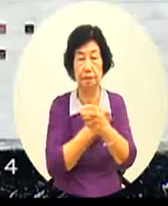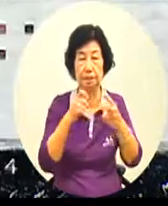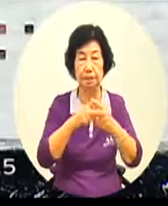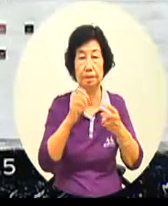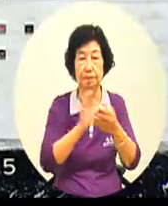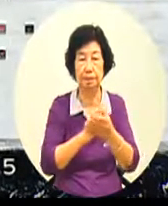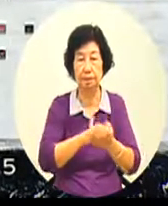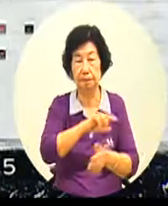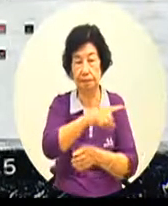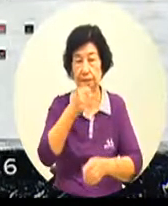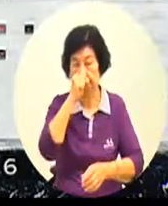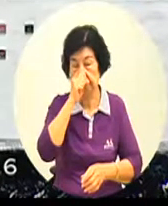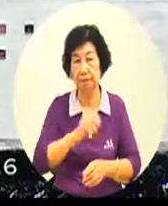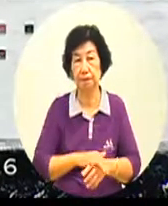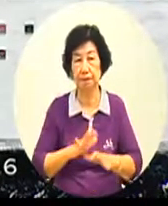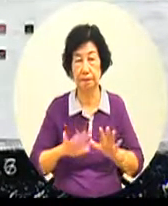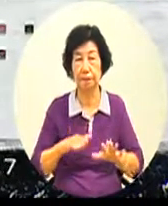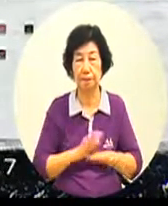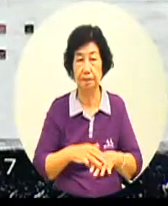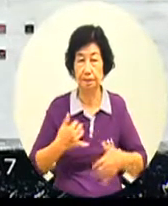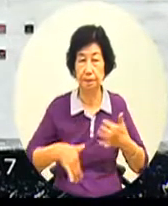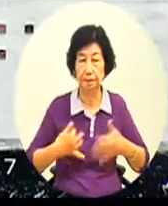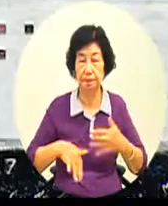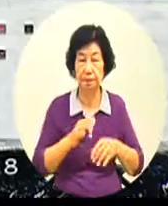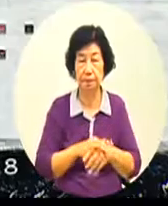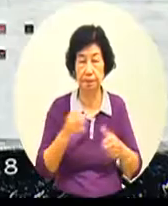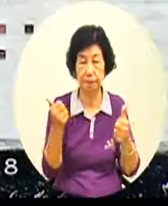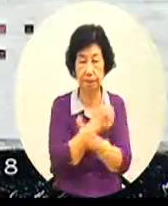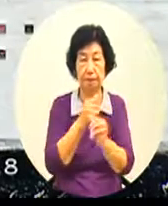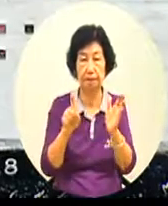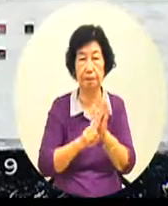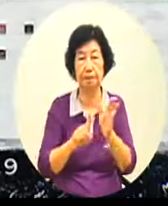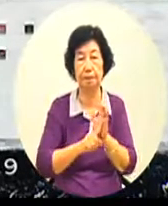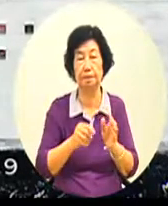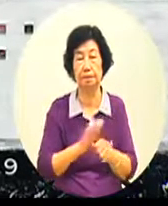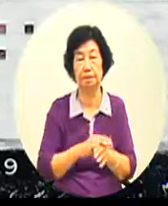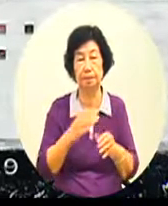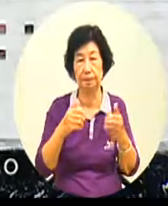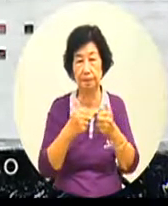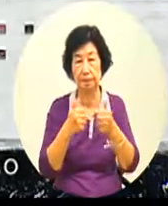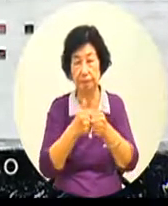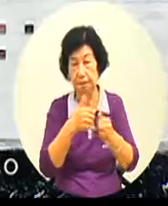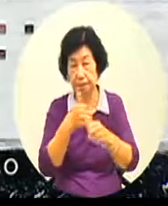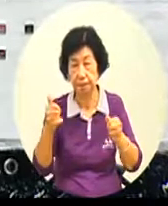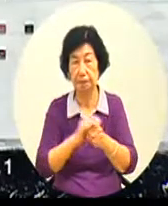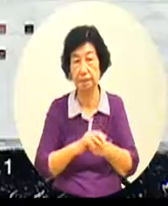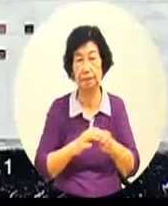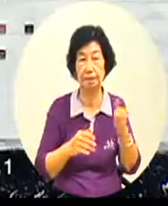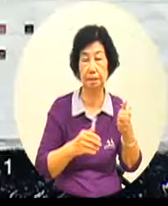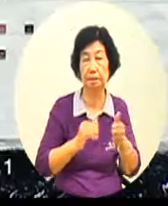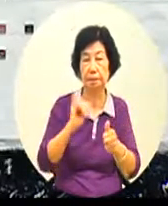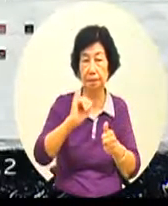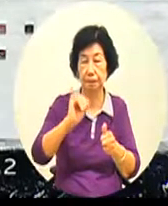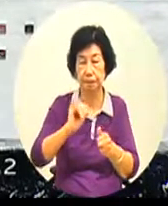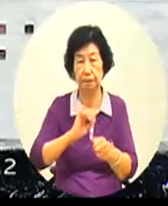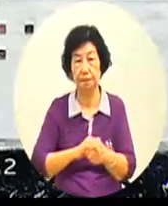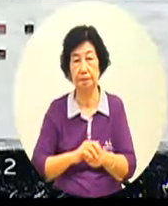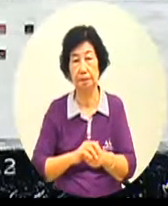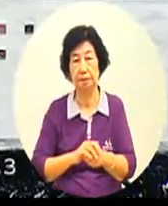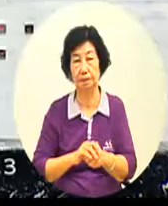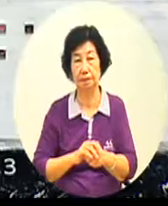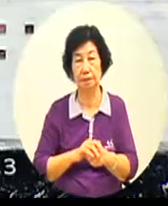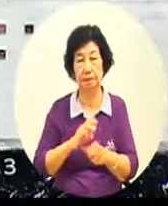家好。今天很荣幸可以代表劳工局在这里跟各位议员、女士、先生提出劳工局在105年